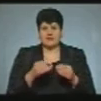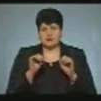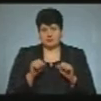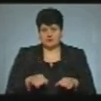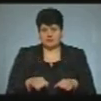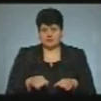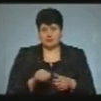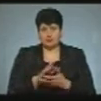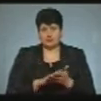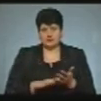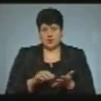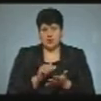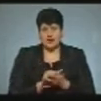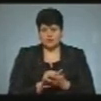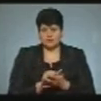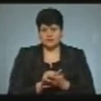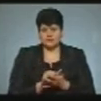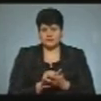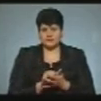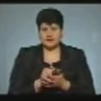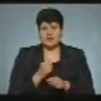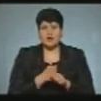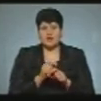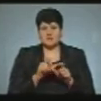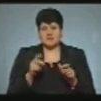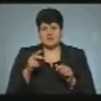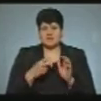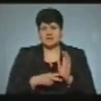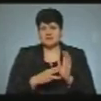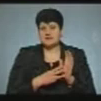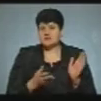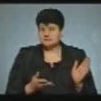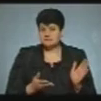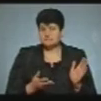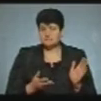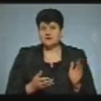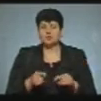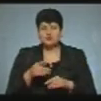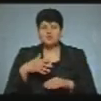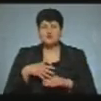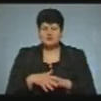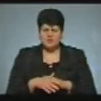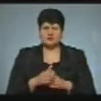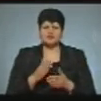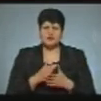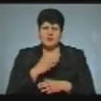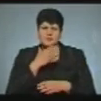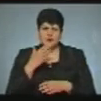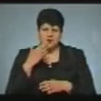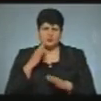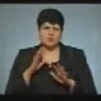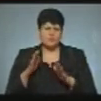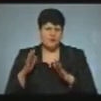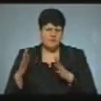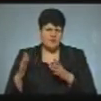можливості саме продовжити оренду для аптеки 78. Тобто тут зрозуміло, що є багато моментів, нюансів,